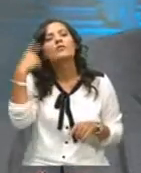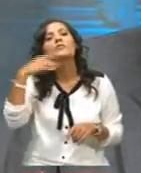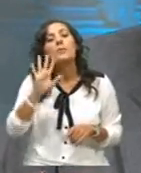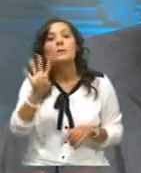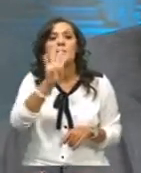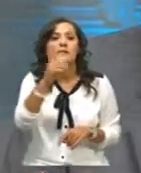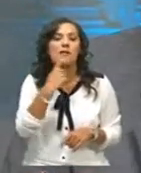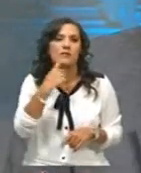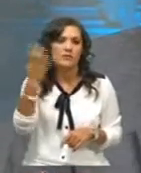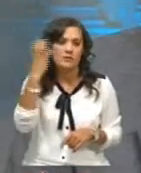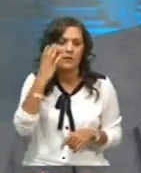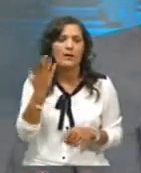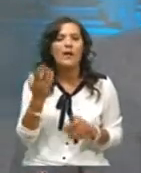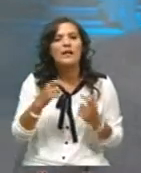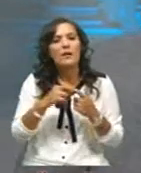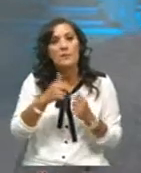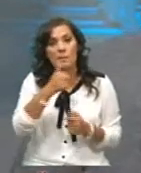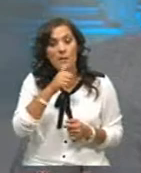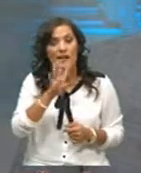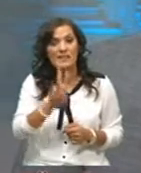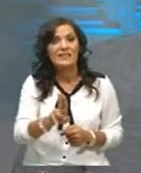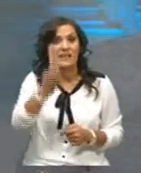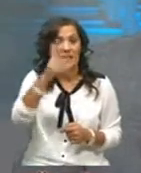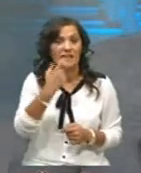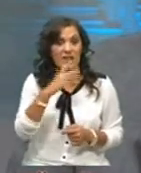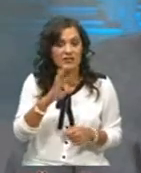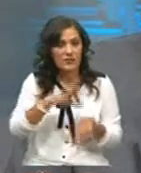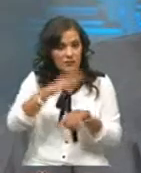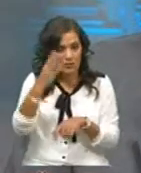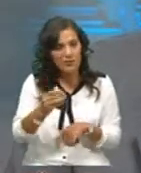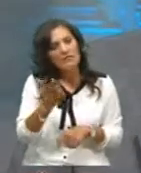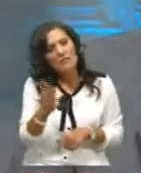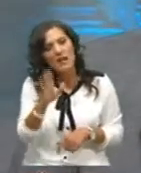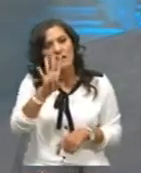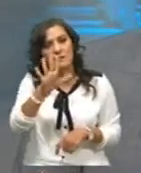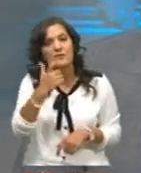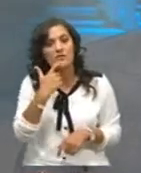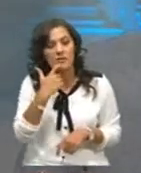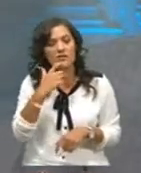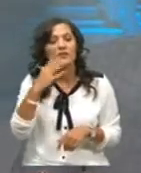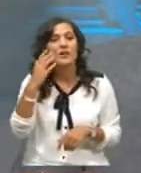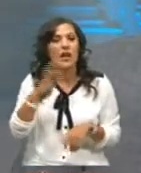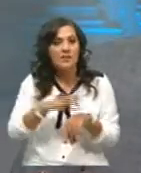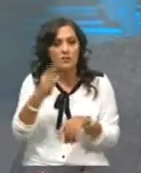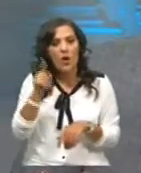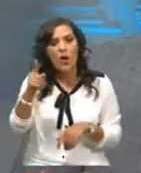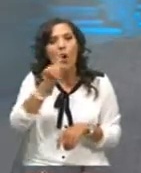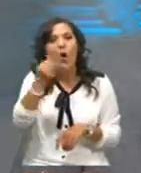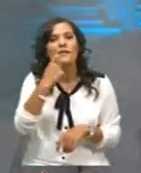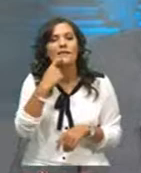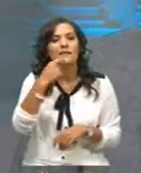Eğer rahmetli babası 47 yaşında yakalanmasaydı ya da 45 yaşında yakalanmasaydı ondan 10 yıl